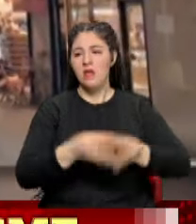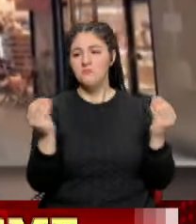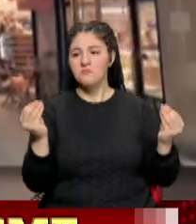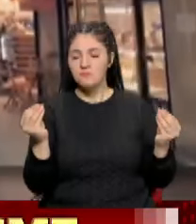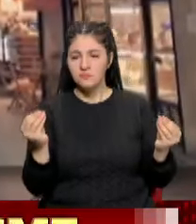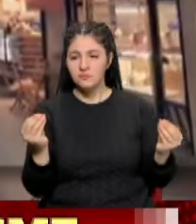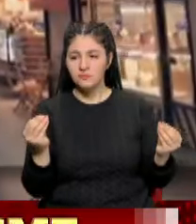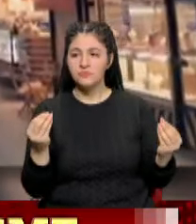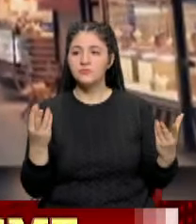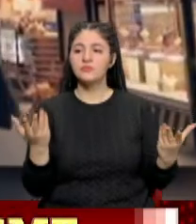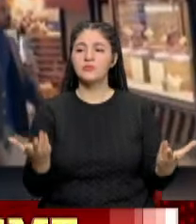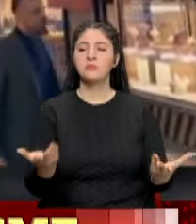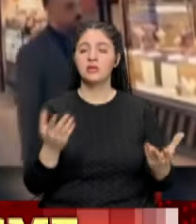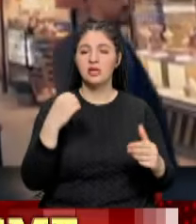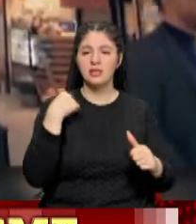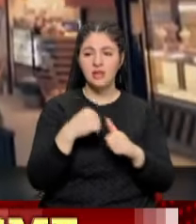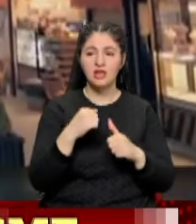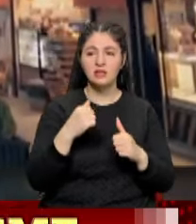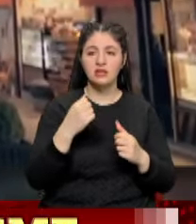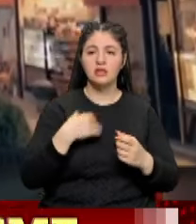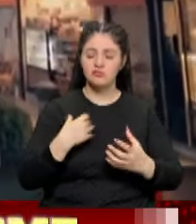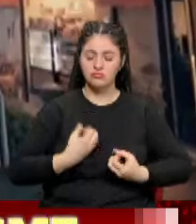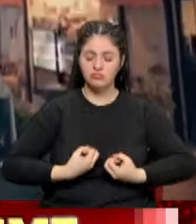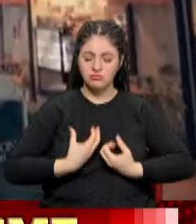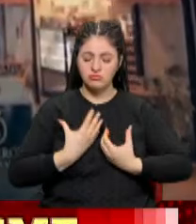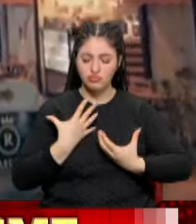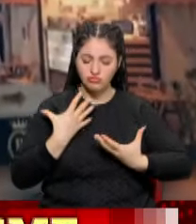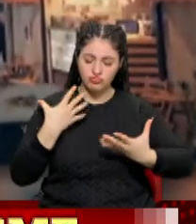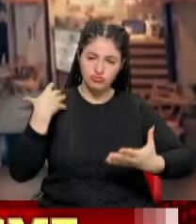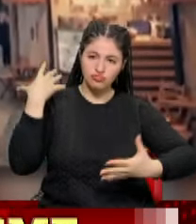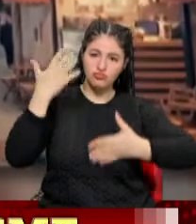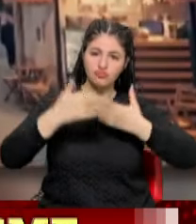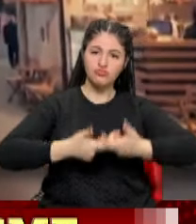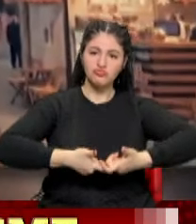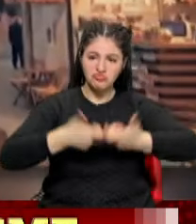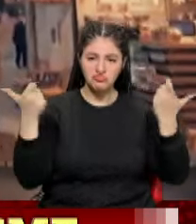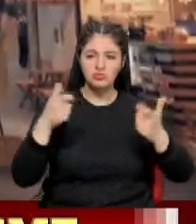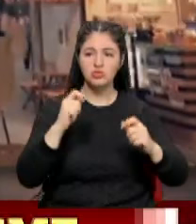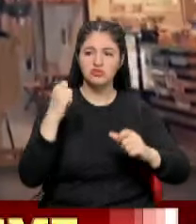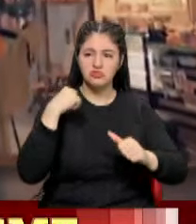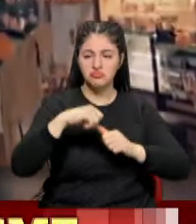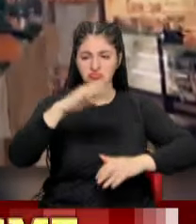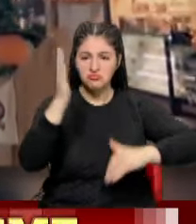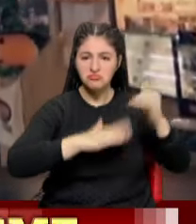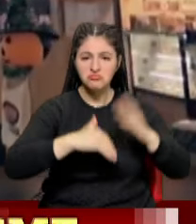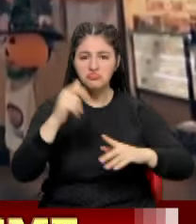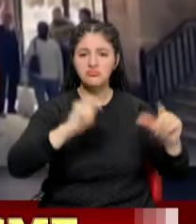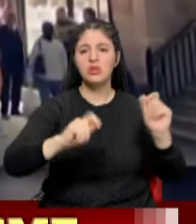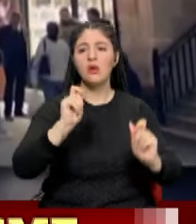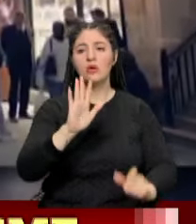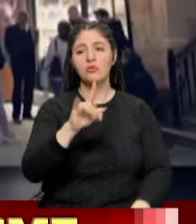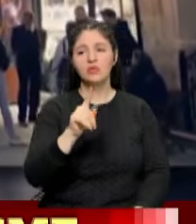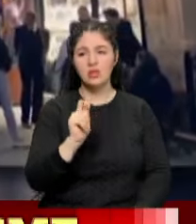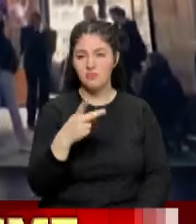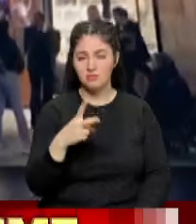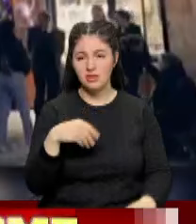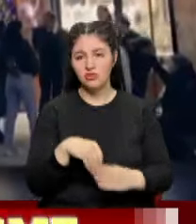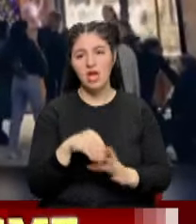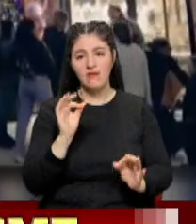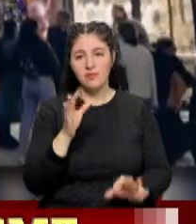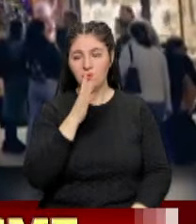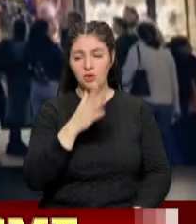gitti. Tabii ki tekrardan küllerimizden yeniden doğacağız. Tabii ki tekrardan inşa edeceğiz. Ancak bunu yapabilmek için,